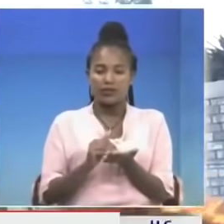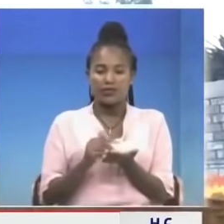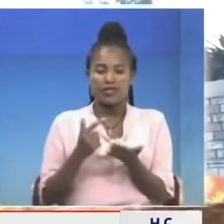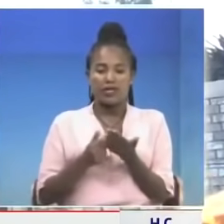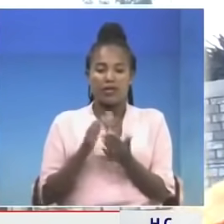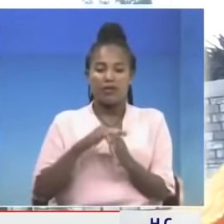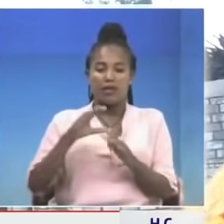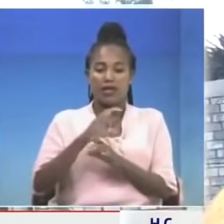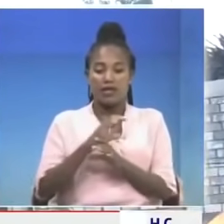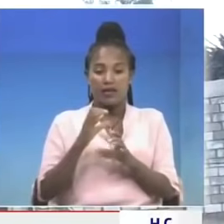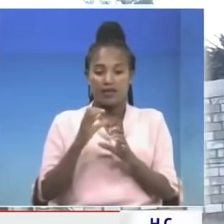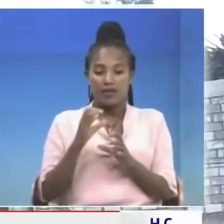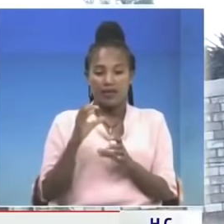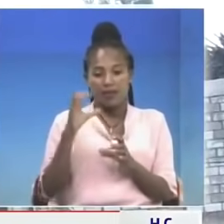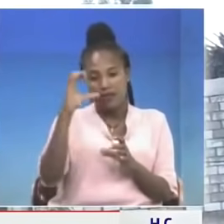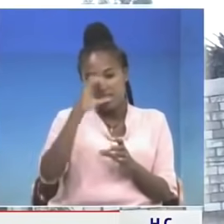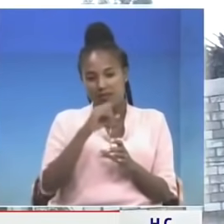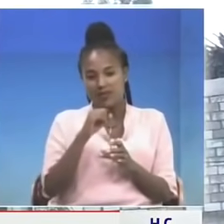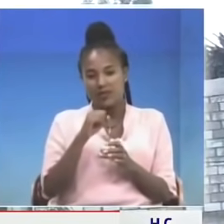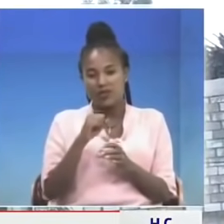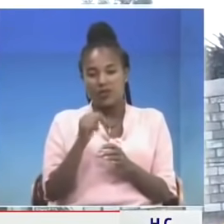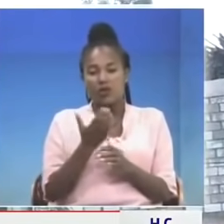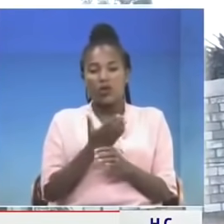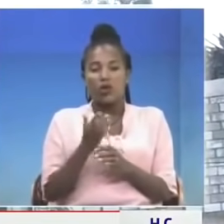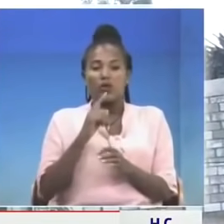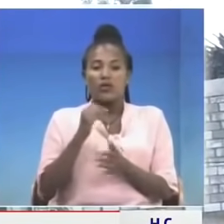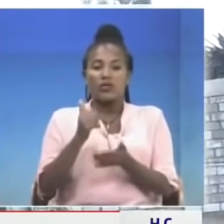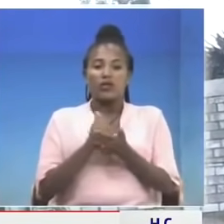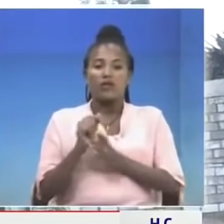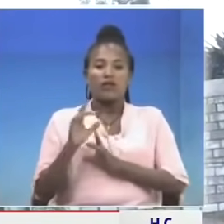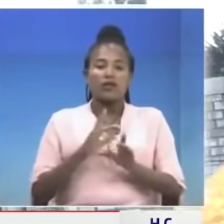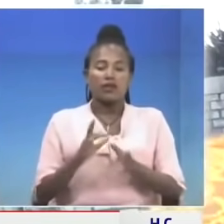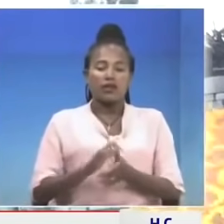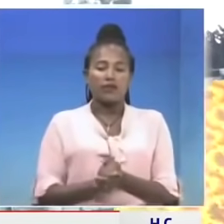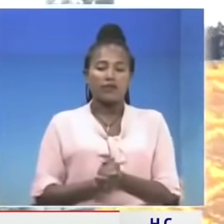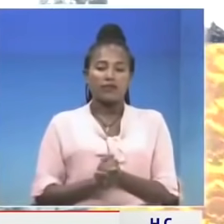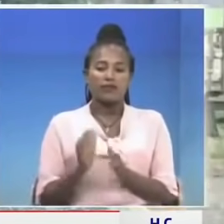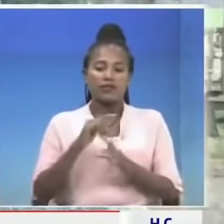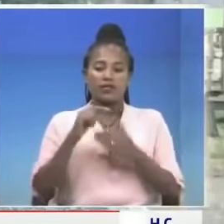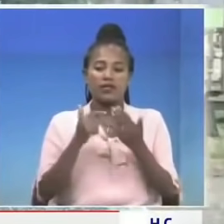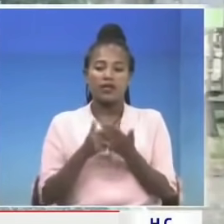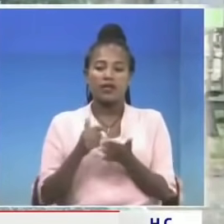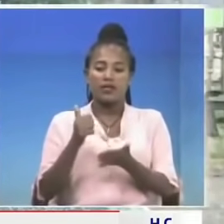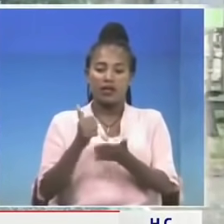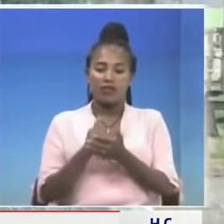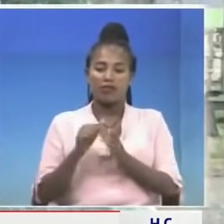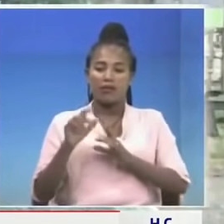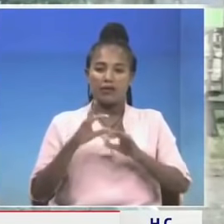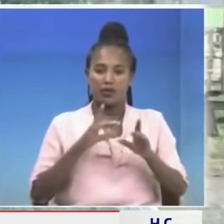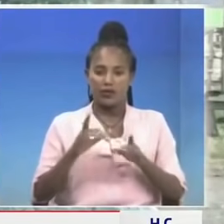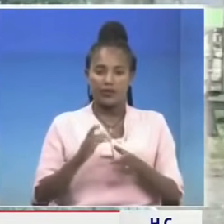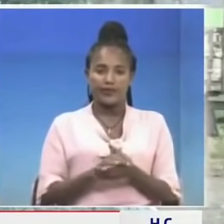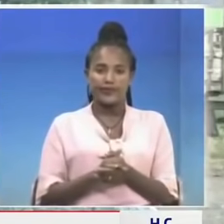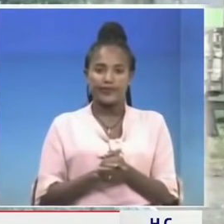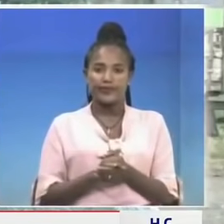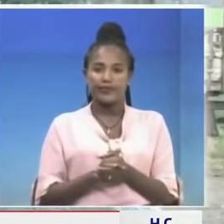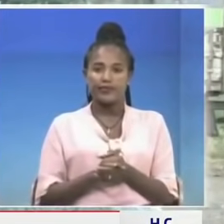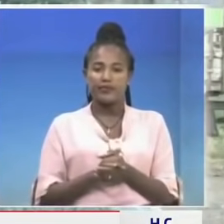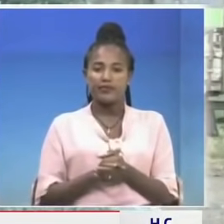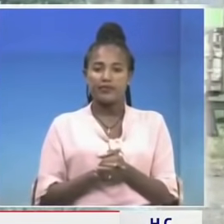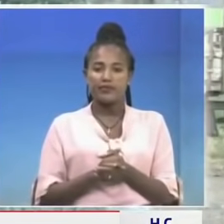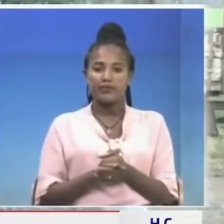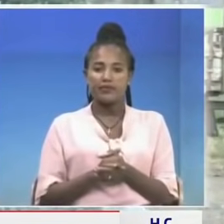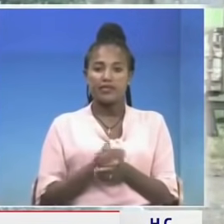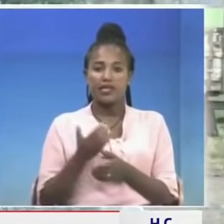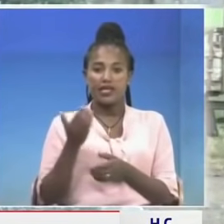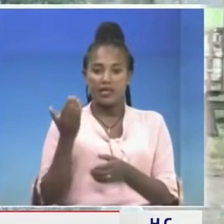በላይ የሚገመት ቁሳቁስ ነው ድጋፍ ያደረግልን። ስለዚህ ይሄ ድጋፍ በመደረጉ የነበሩ